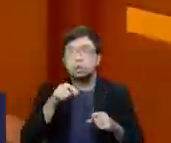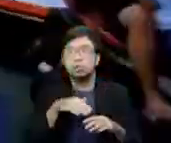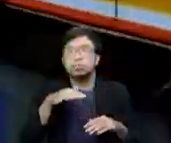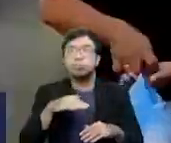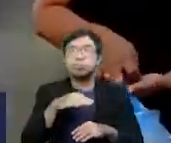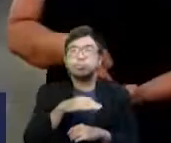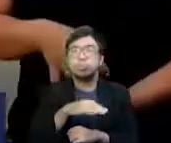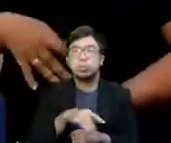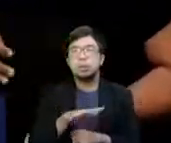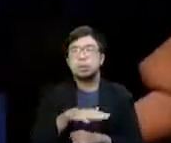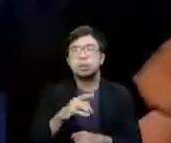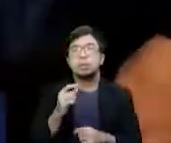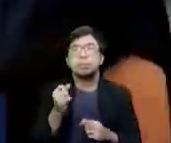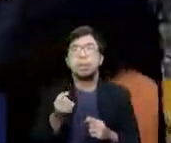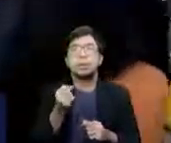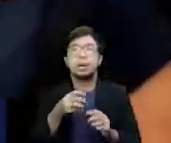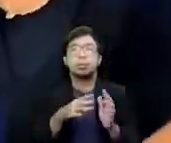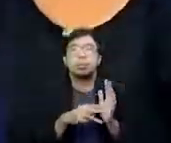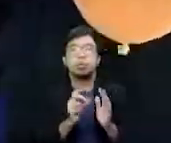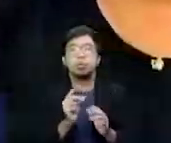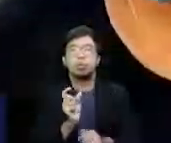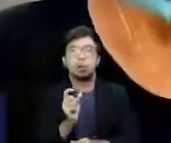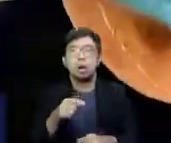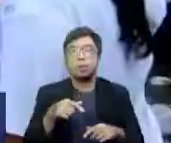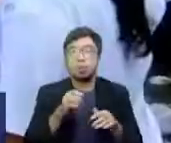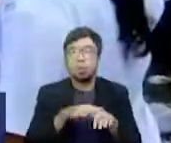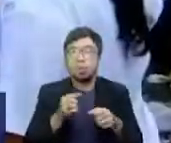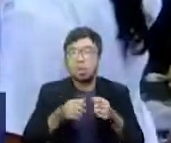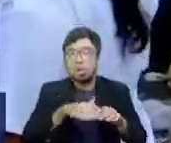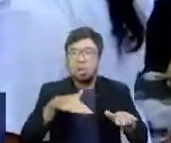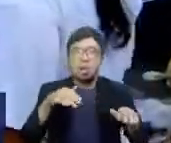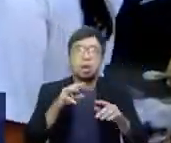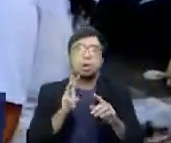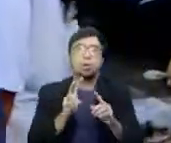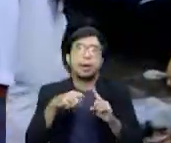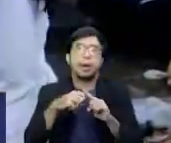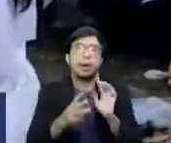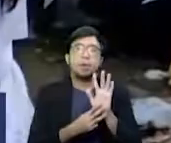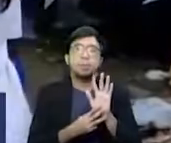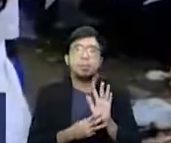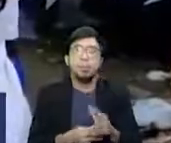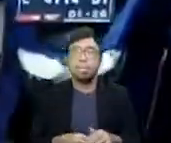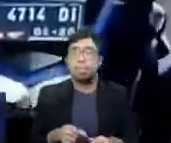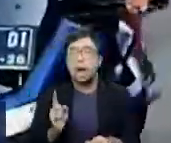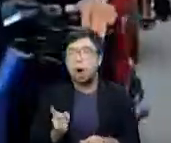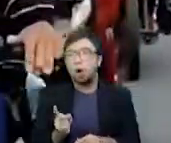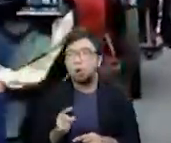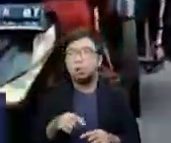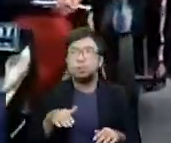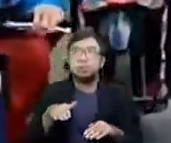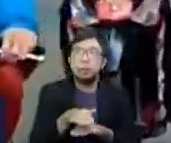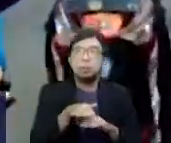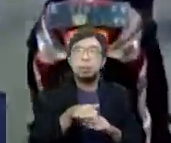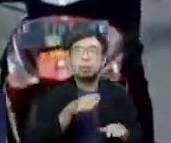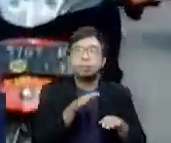Mundu. Antrean kendaraan mengular hingga 2 km. Banyaknya mobil angkutan kota yang berhenti sembarangan membuat arus lalu